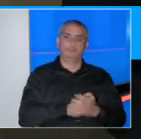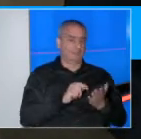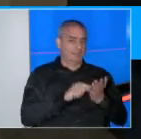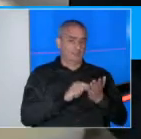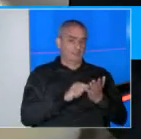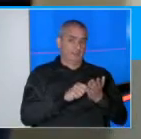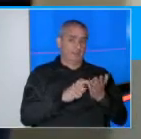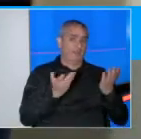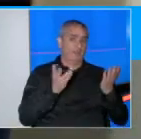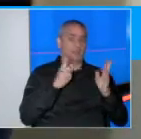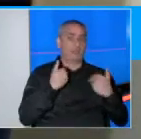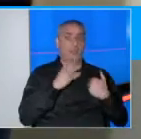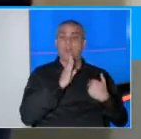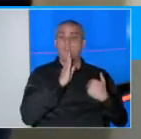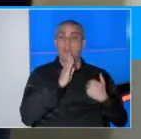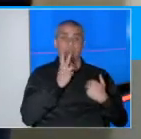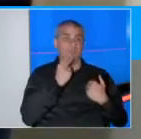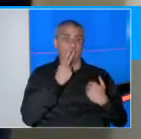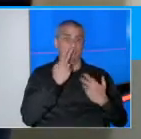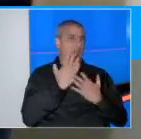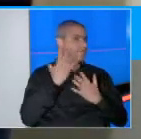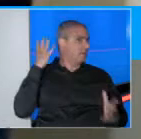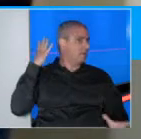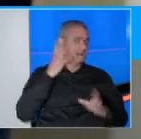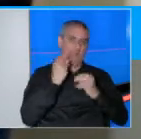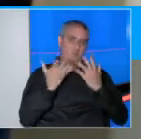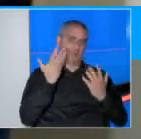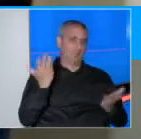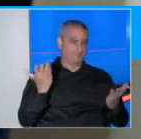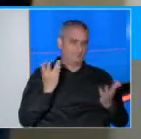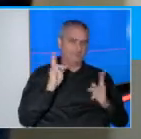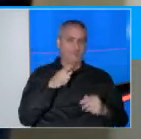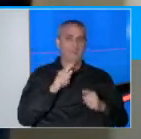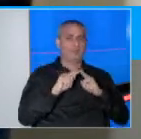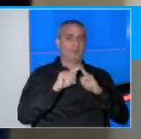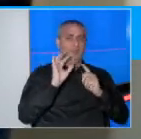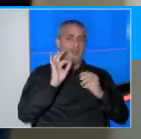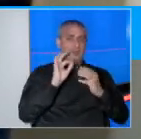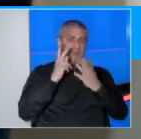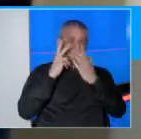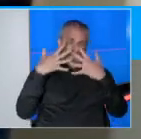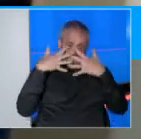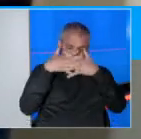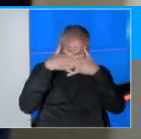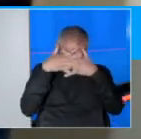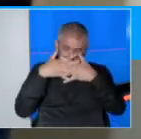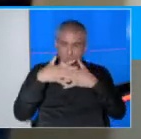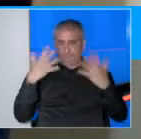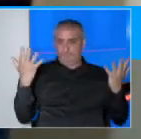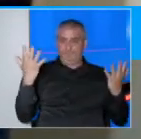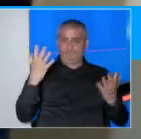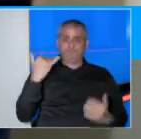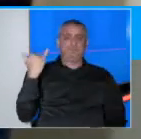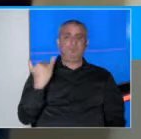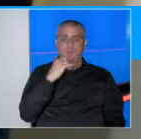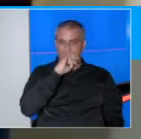מכיוון שיש לנו בעיה בעישון כבר הרבה מאוד שנים, ויש איזשהו סוג של התאחדות כוחות כל